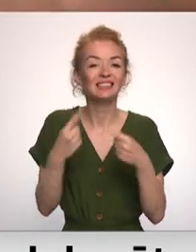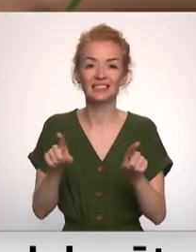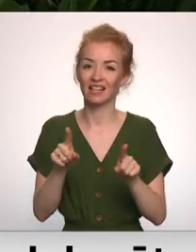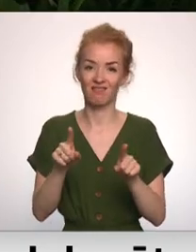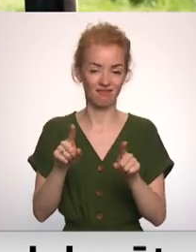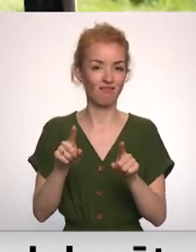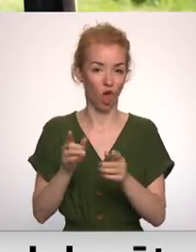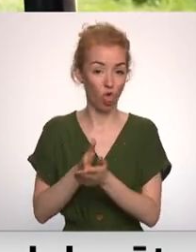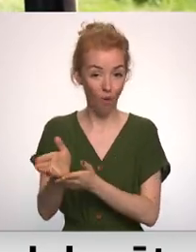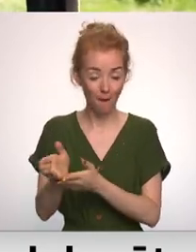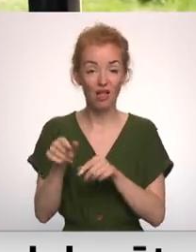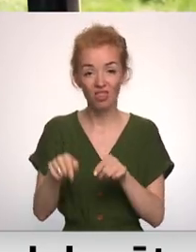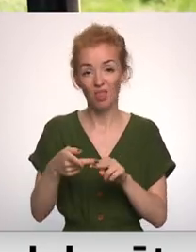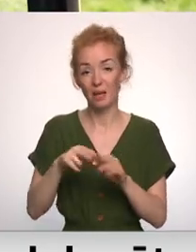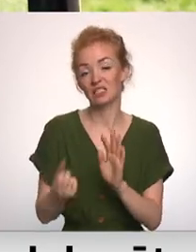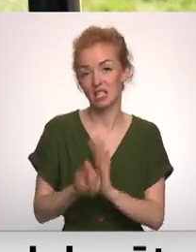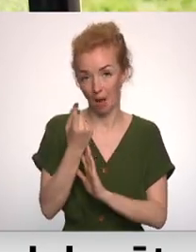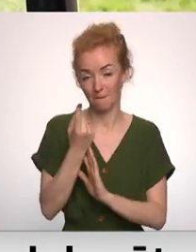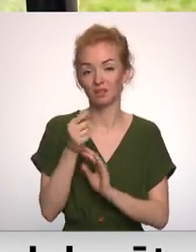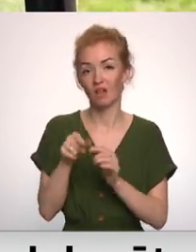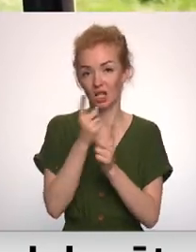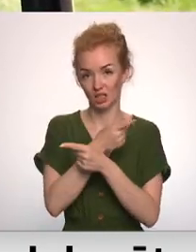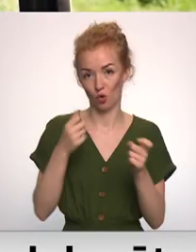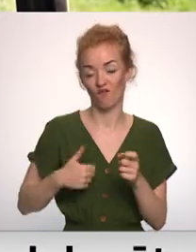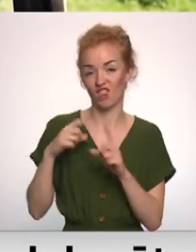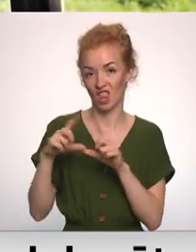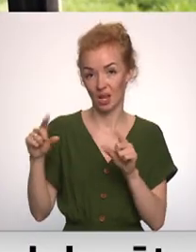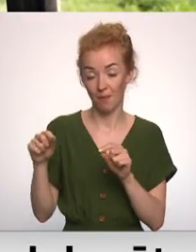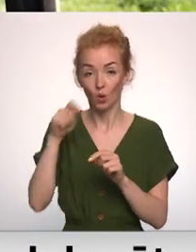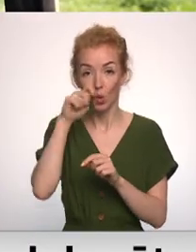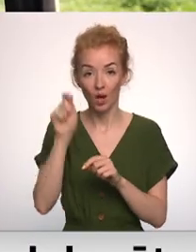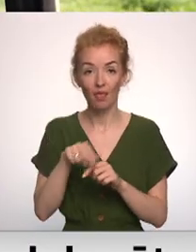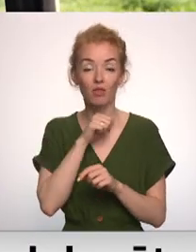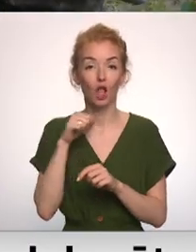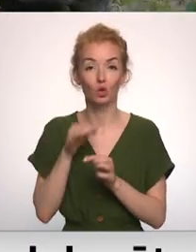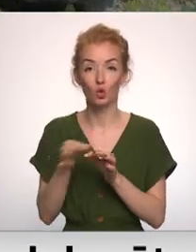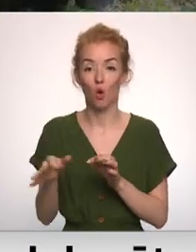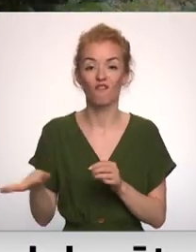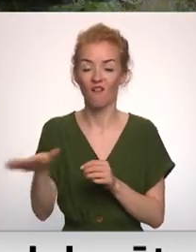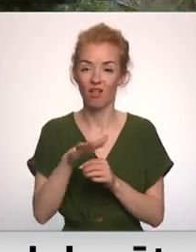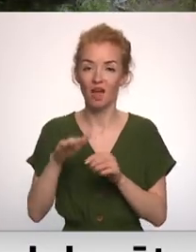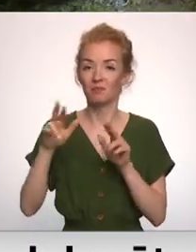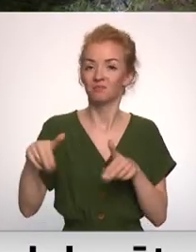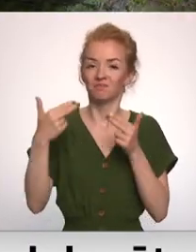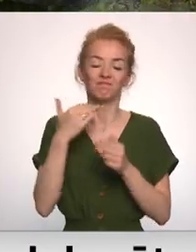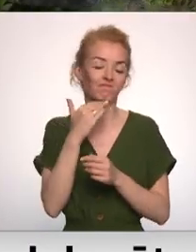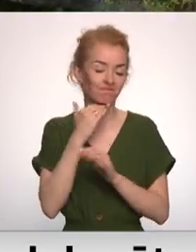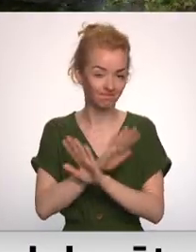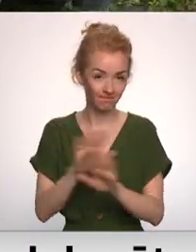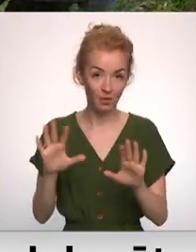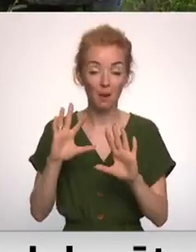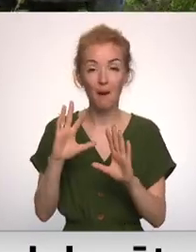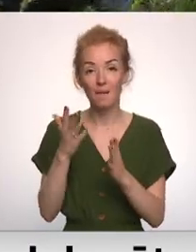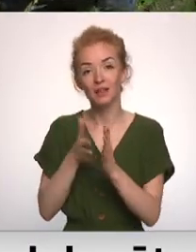kvalifikācijas darbus. Šie ir iemesli, kurus min Sialu Beko. Ukraiņi Talsu novadā šobrīd no publicitātes vairās, bet uzrunājot